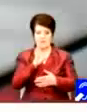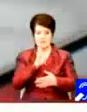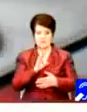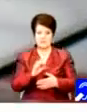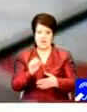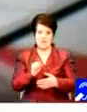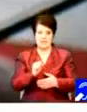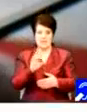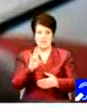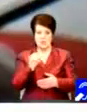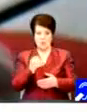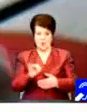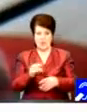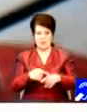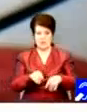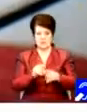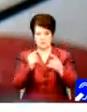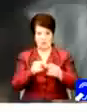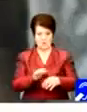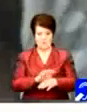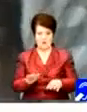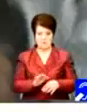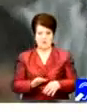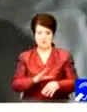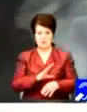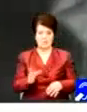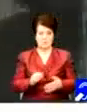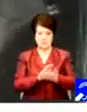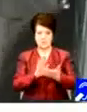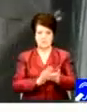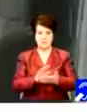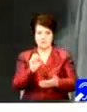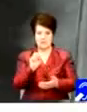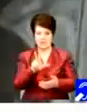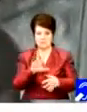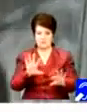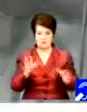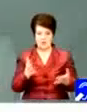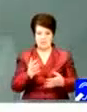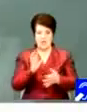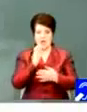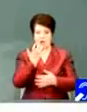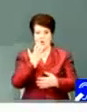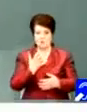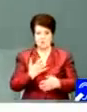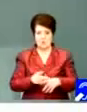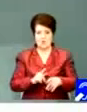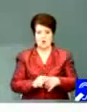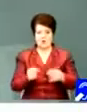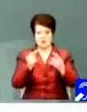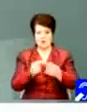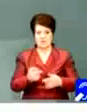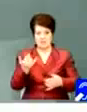raionul Aneni Noi, boala nu s-a confirmat. De la începutul lunii martie au fost înregistrate 13 cazuri de rujeolă confirmate prin investigații